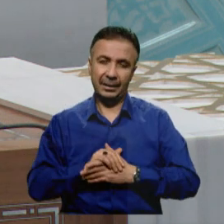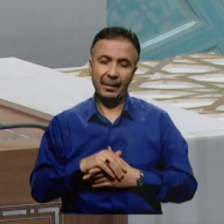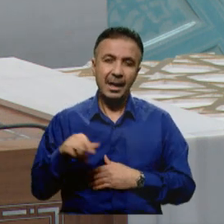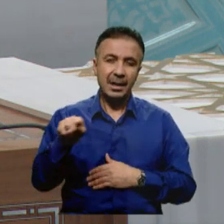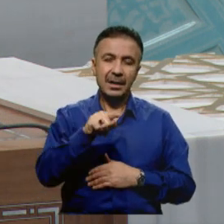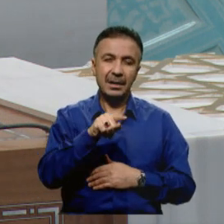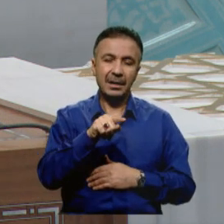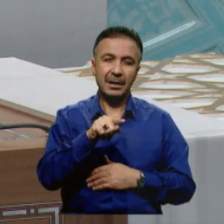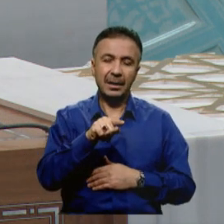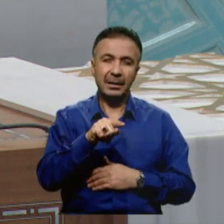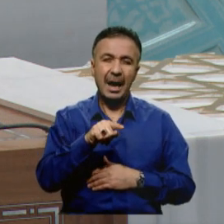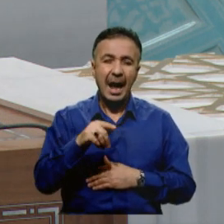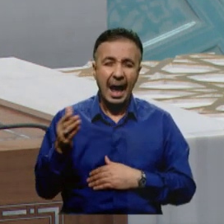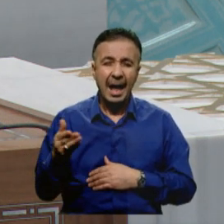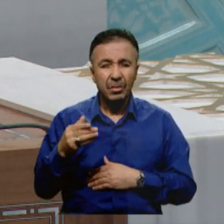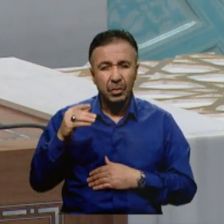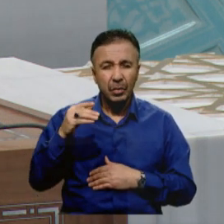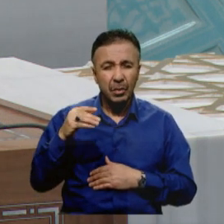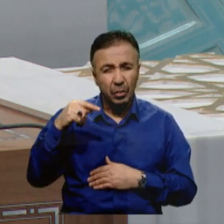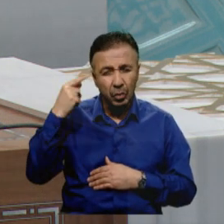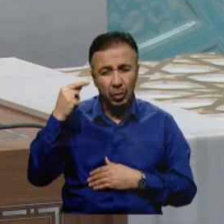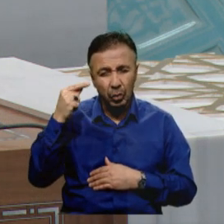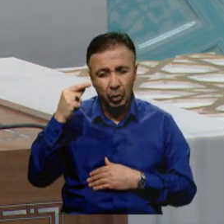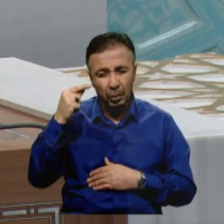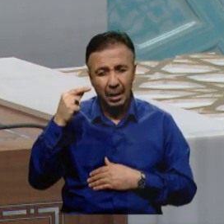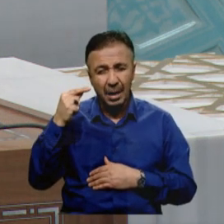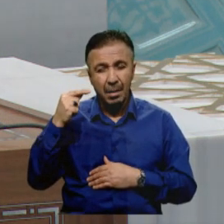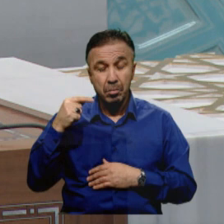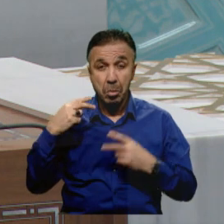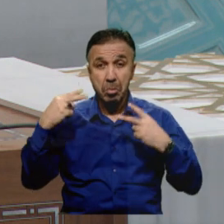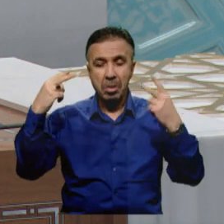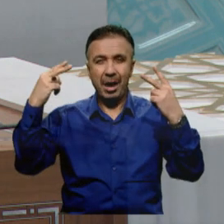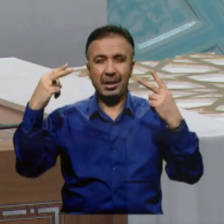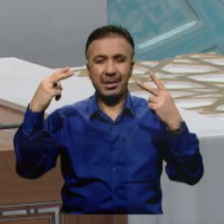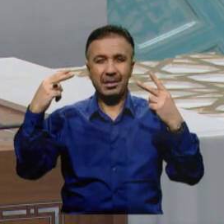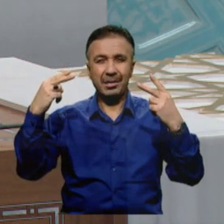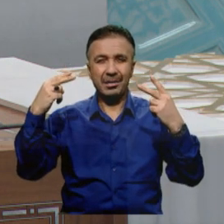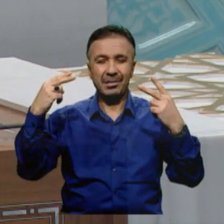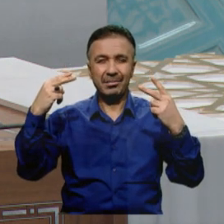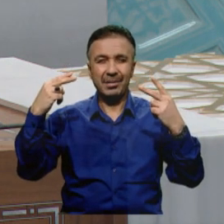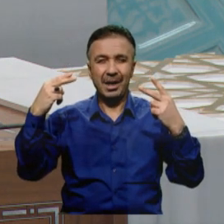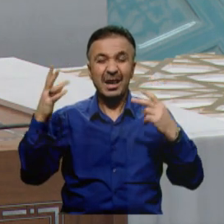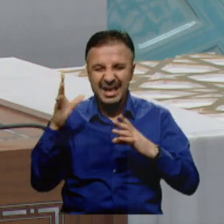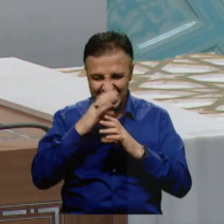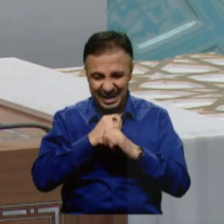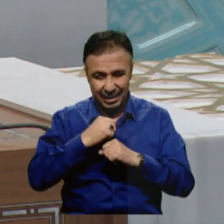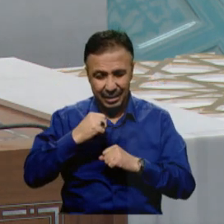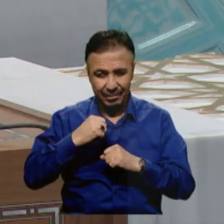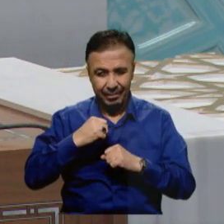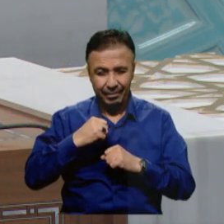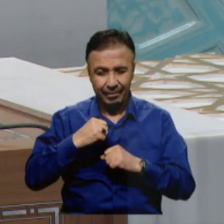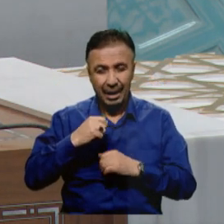endişem gizli şirktir. Bu da nedir? Riyakarlıktır, gösteriştir. Yani ibadetinizi, kulluğu Allah'a arz